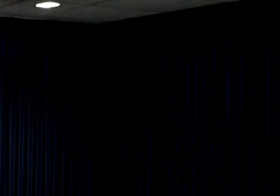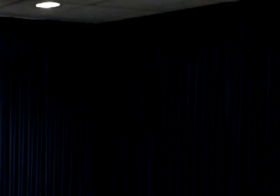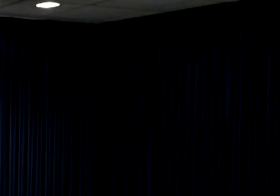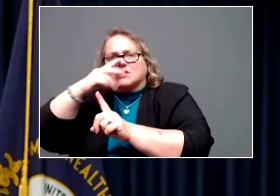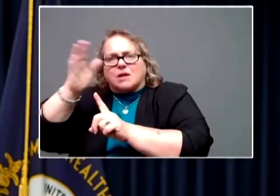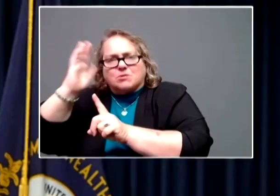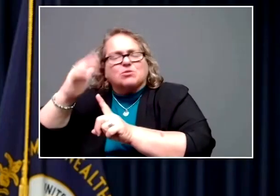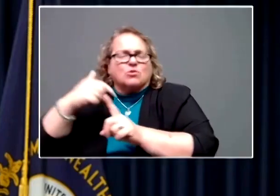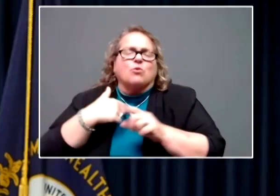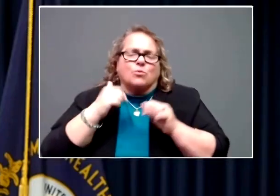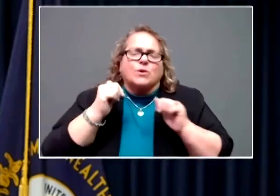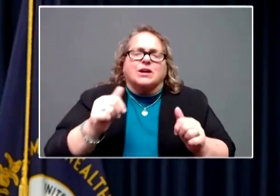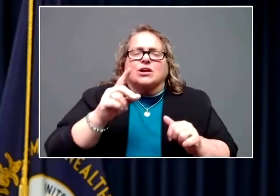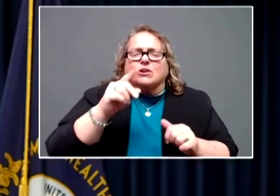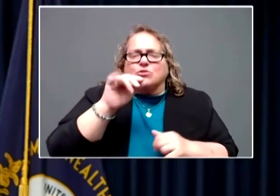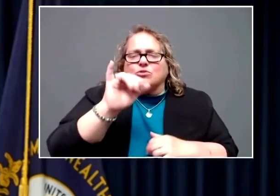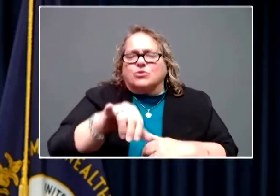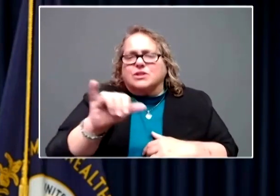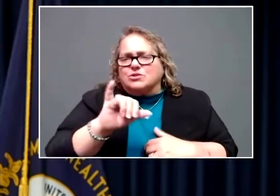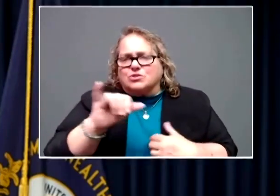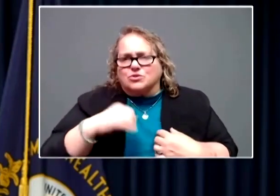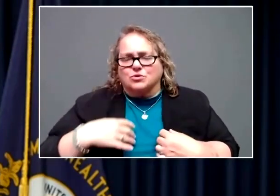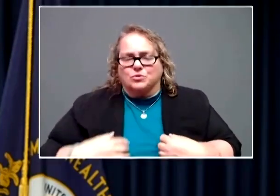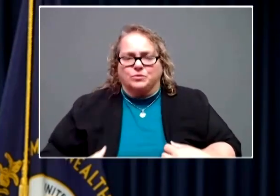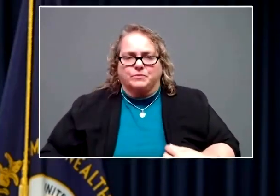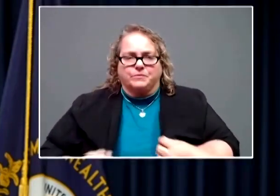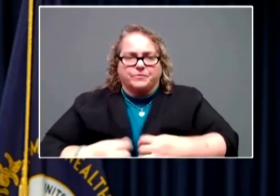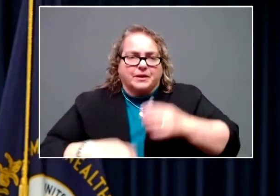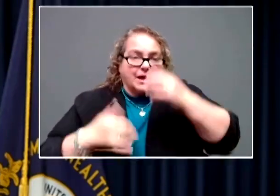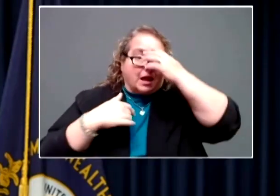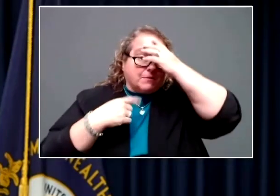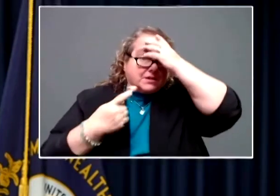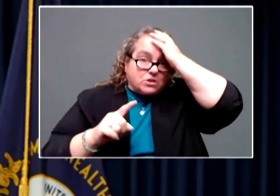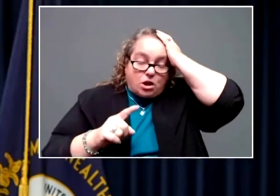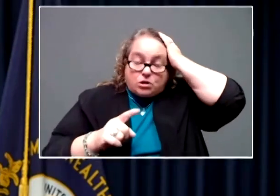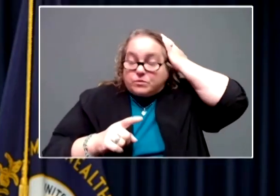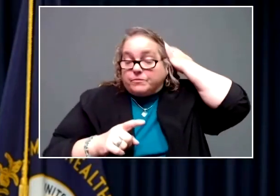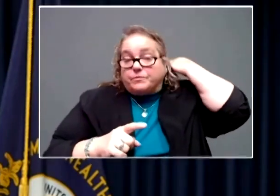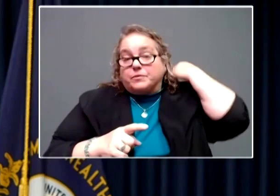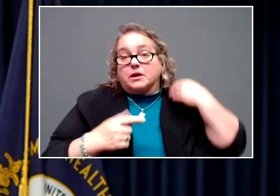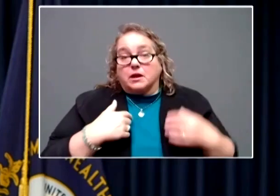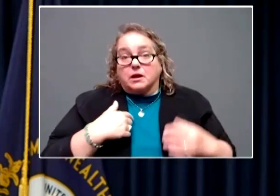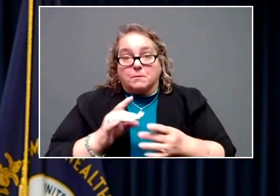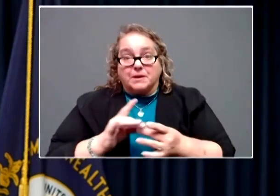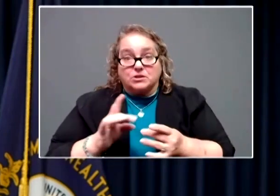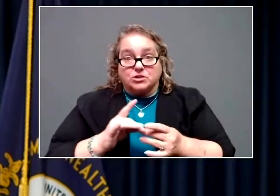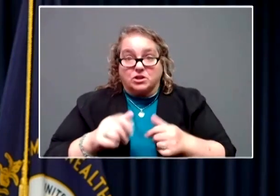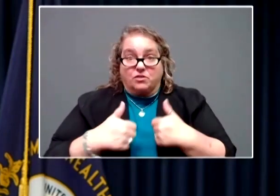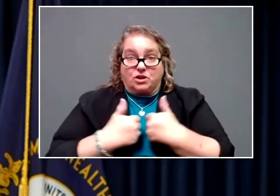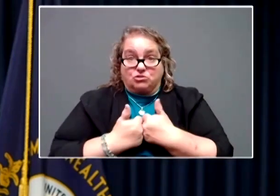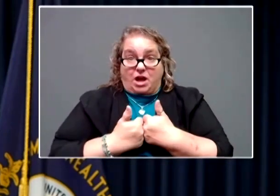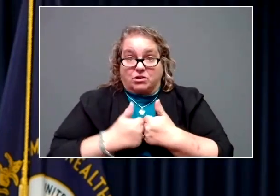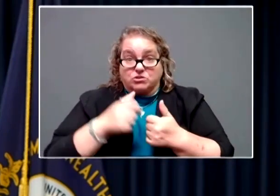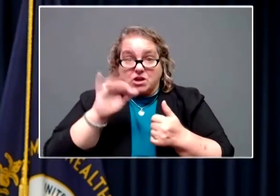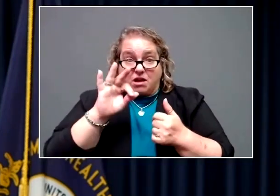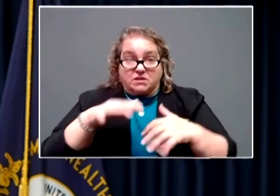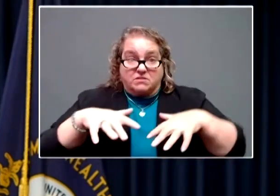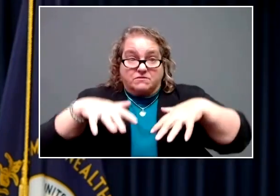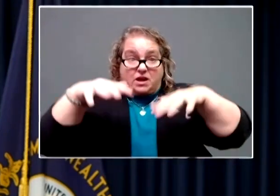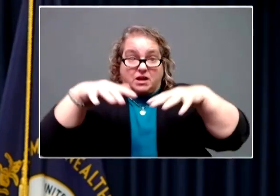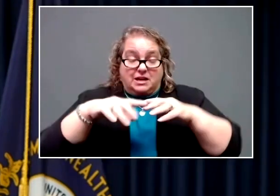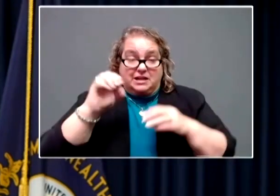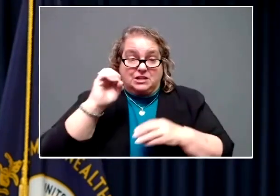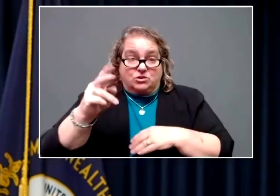Lage. Let me start by mentioning that the challenges of the flooding. Lassen Sie mich zunächst erwähnen, dass